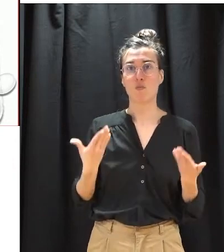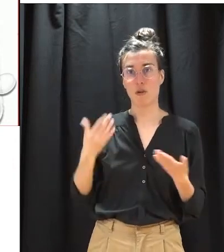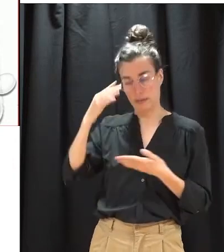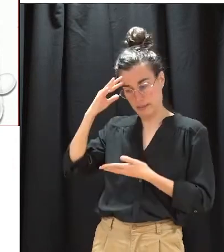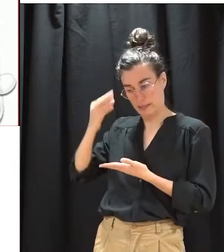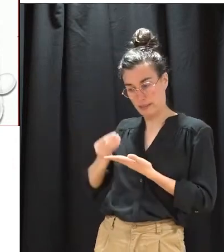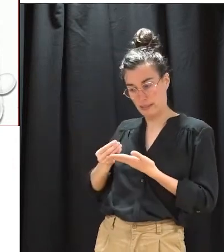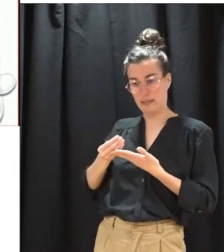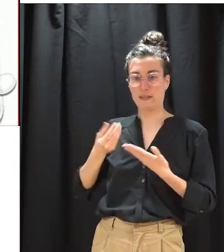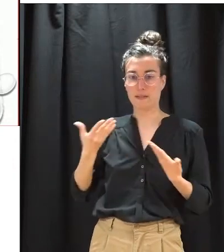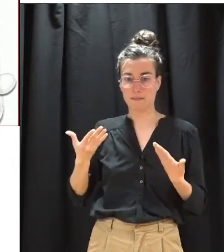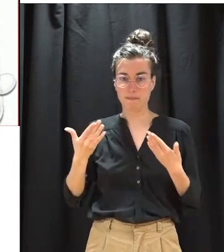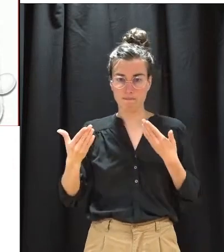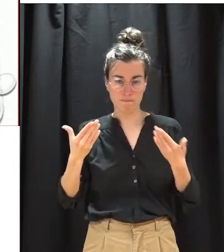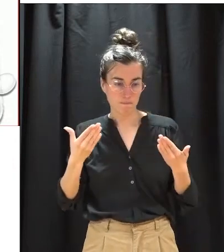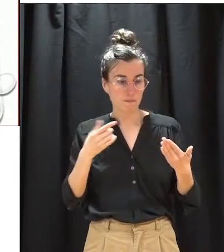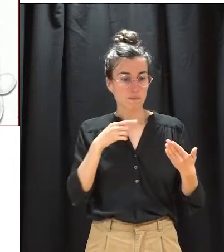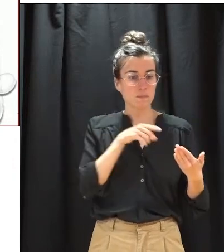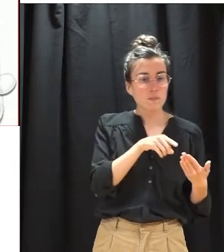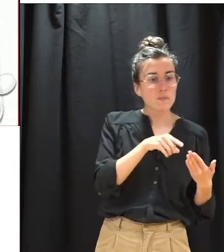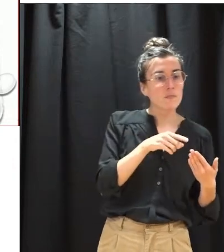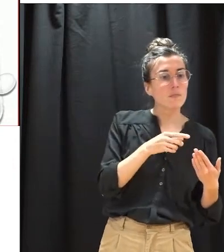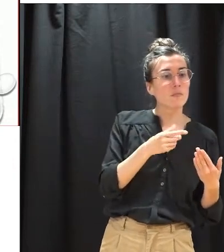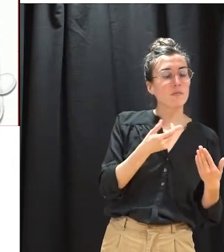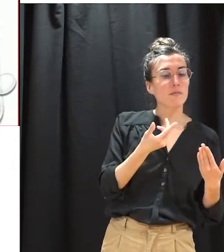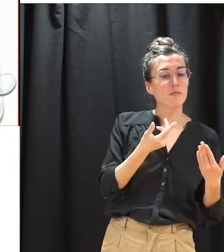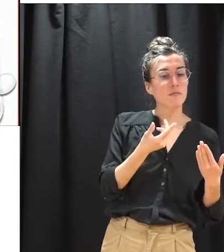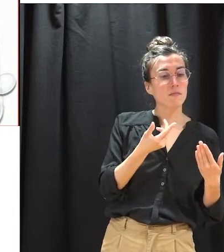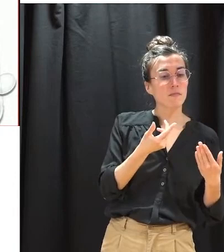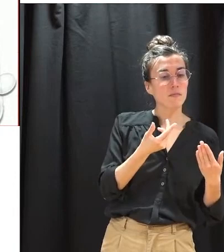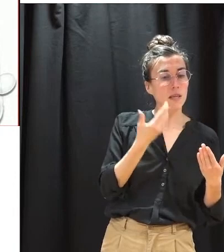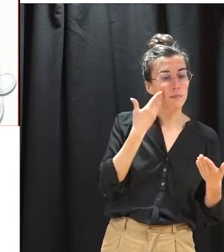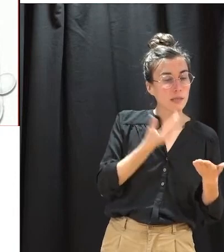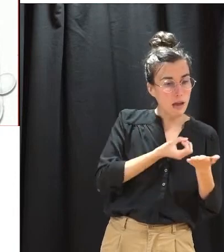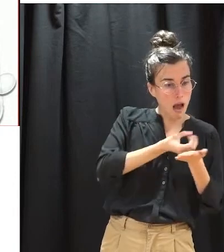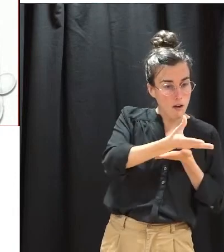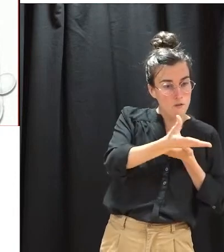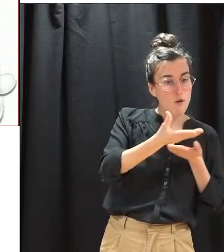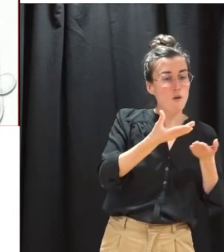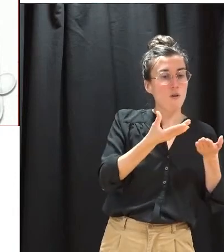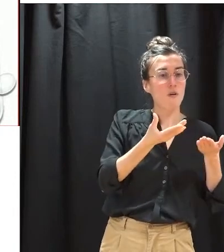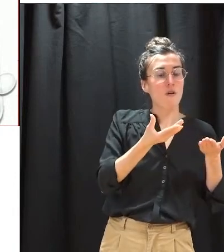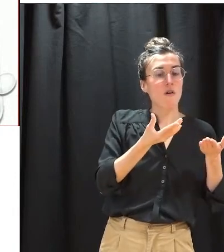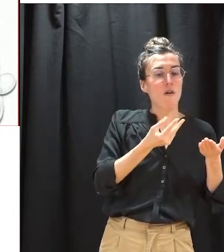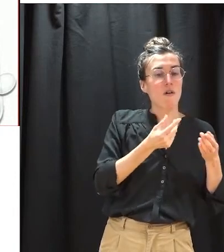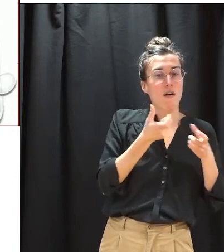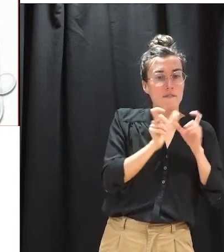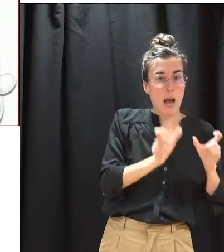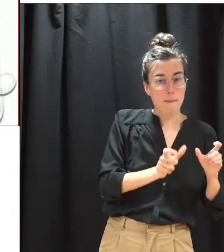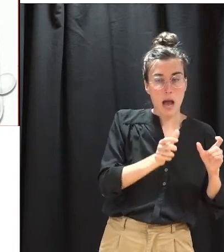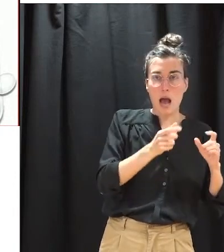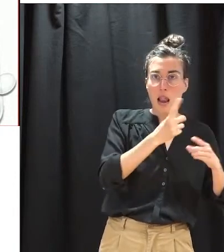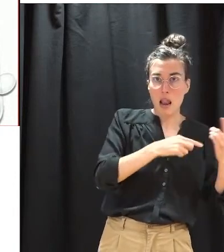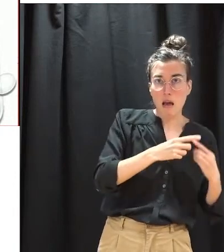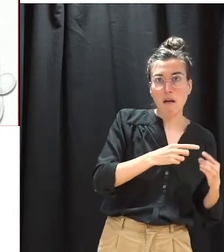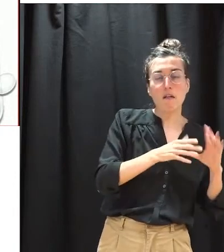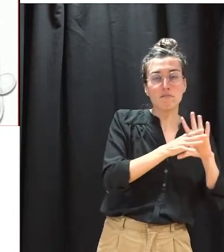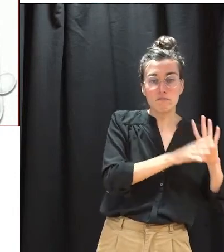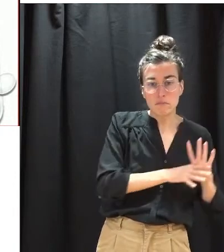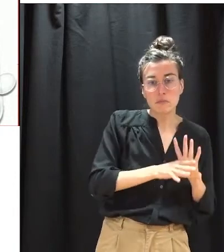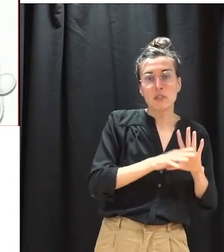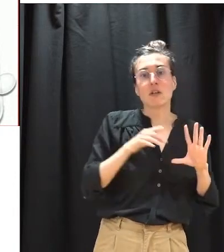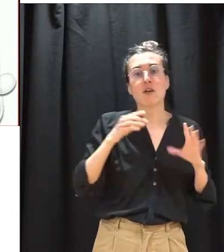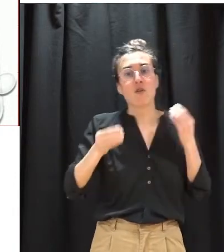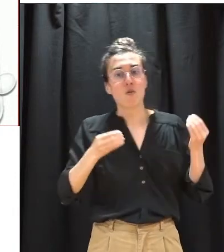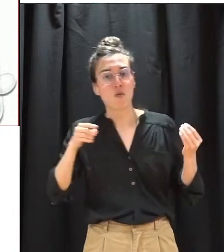de nature verbale ou est-ce qu'ils mémorisaient mieux une information de nature visio-spatiale, etc., j'ai conçu des tâches de mémoire, donc